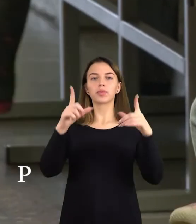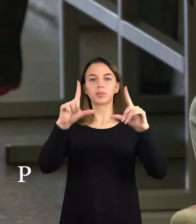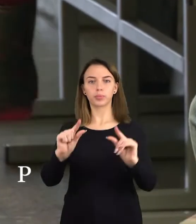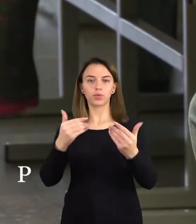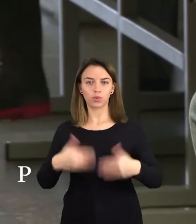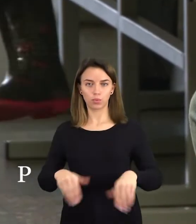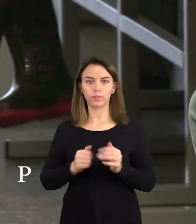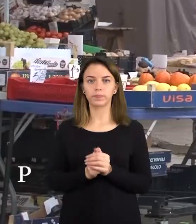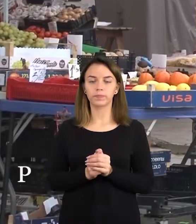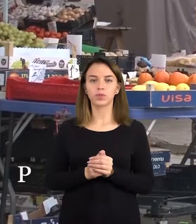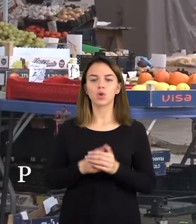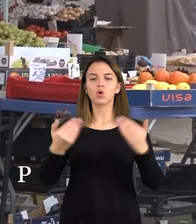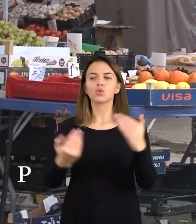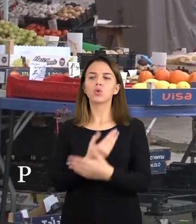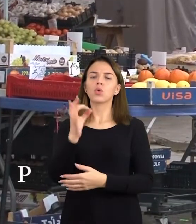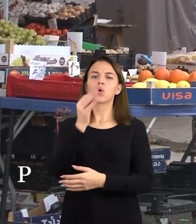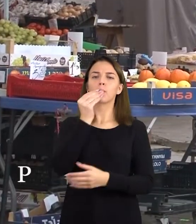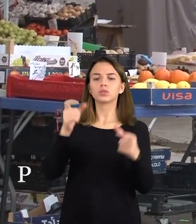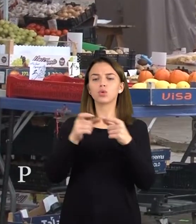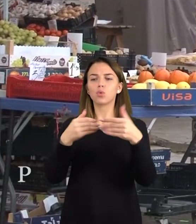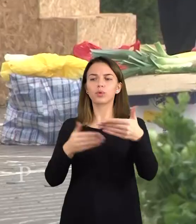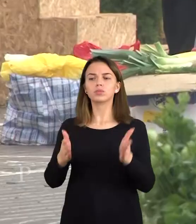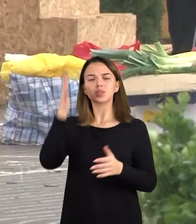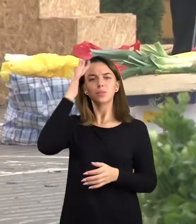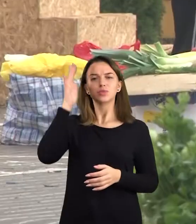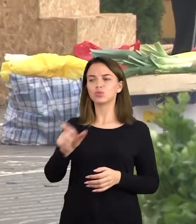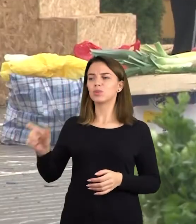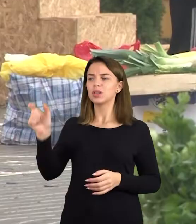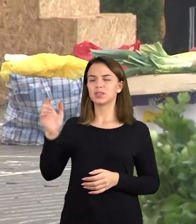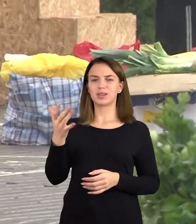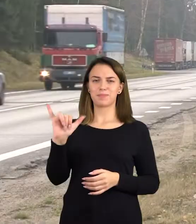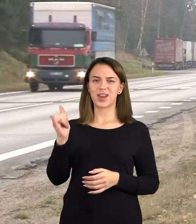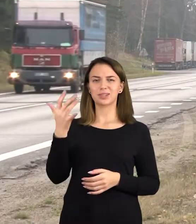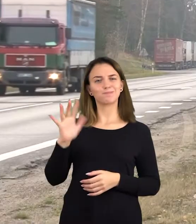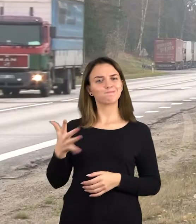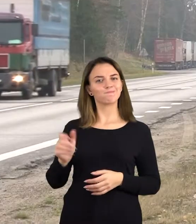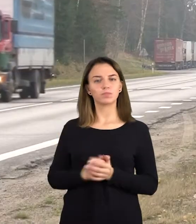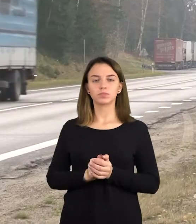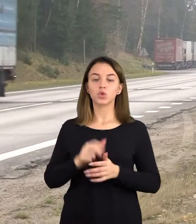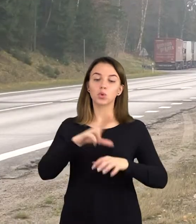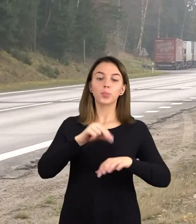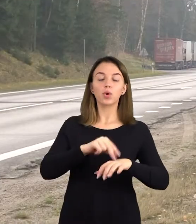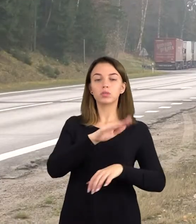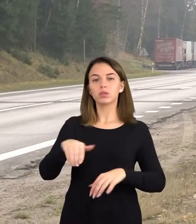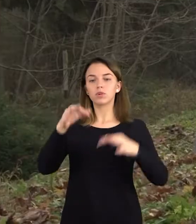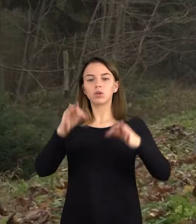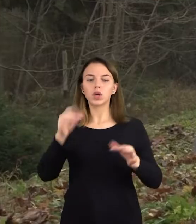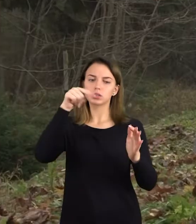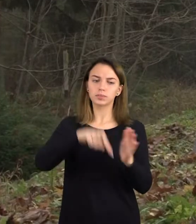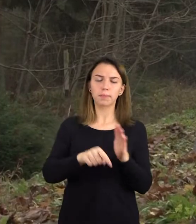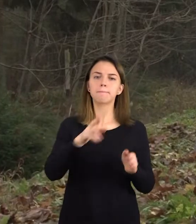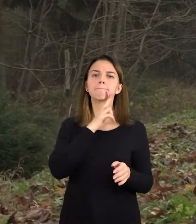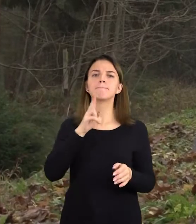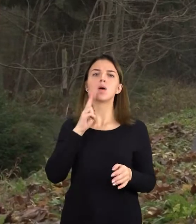ligomis sumažėjo. Nauja voucherių sistema šiauliečiai vertina skeptiškai. Policija ir vaiko teisės aiškinasi, kodėl motina